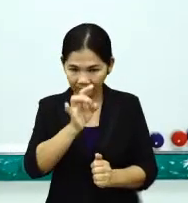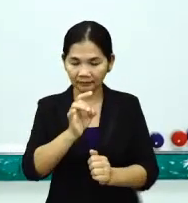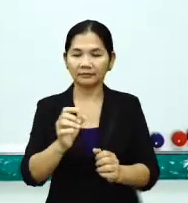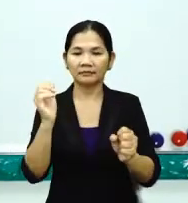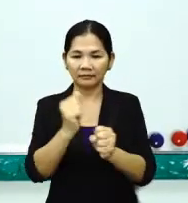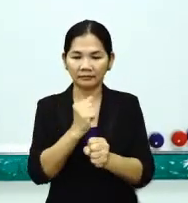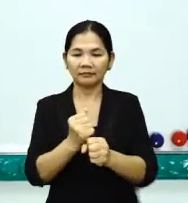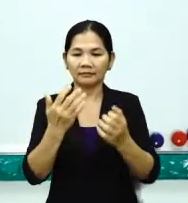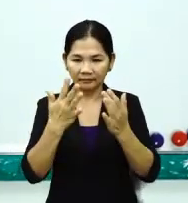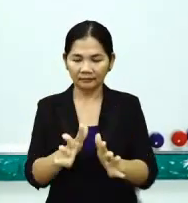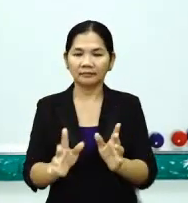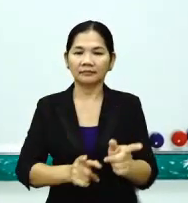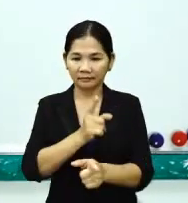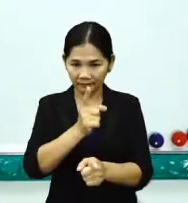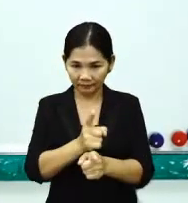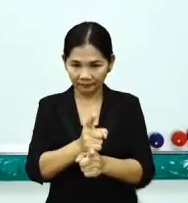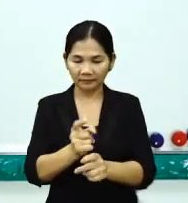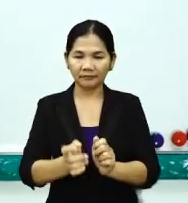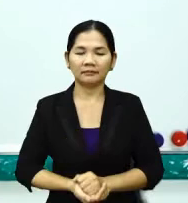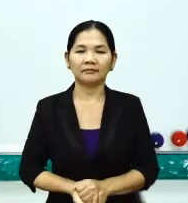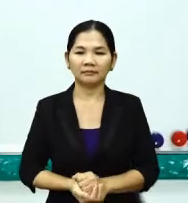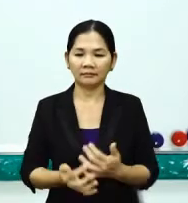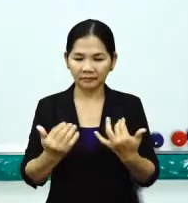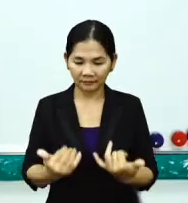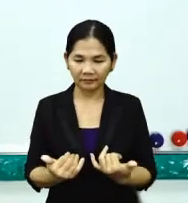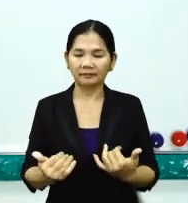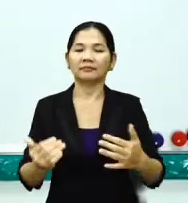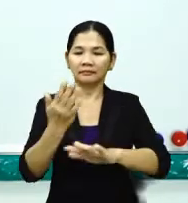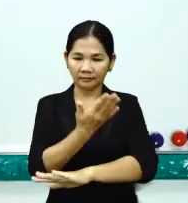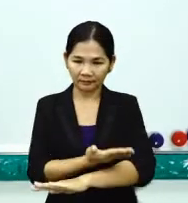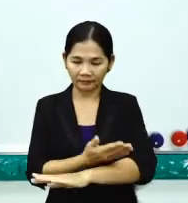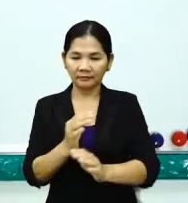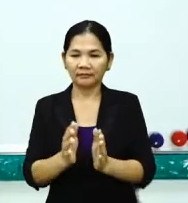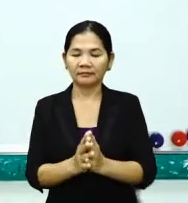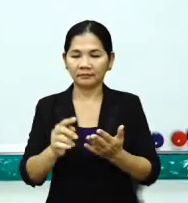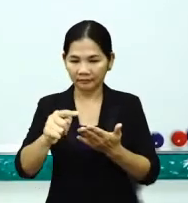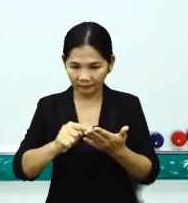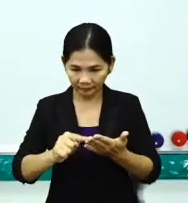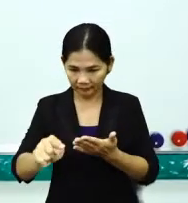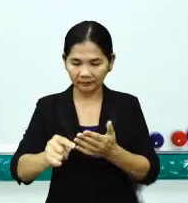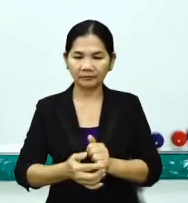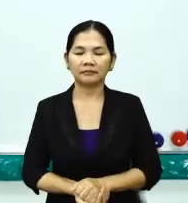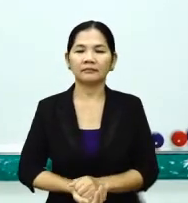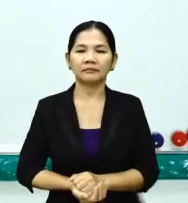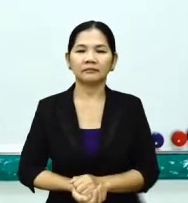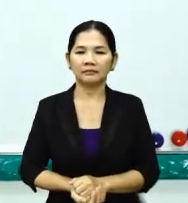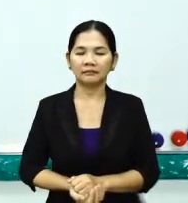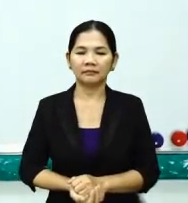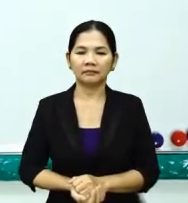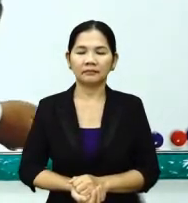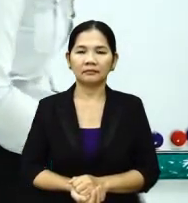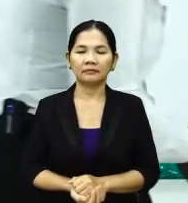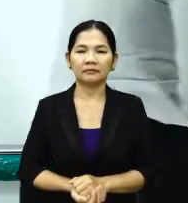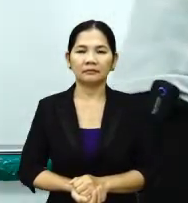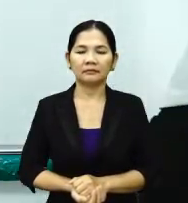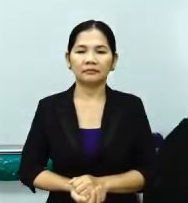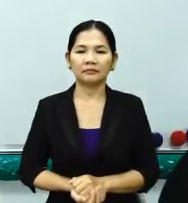thua rồi rồi nâng trâm trời thằng ọc Thằng ọc nìa, ở lời con lực đã lấy tọc Dưỡng một cầm nái cho mùi nìa nè con